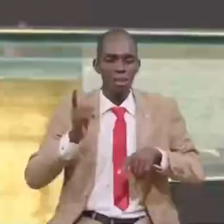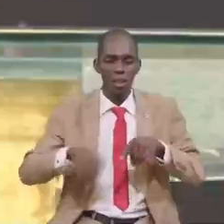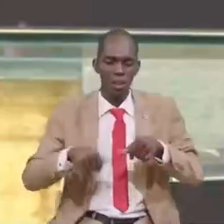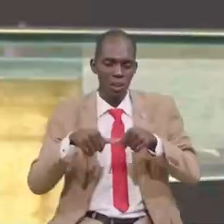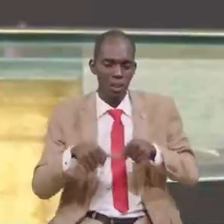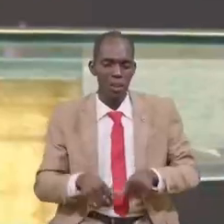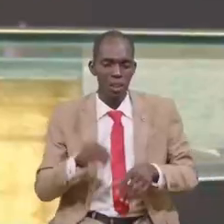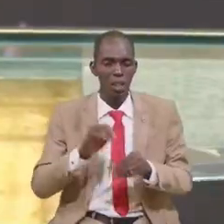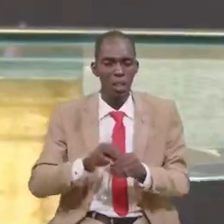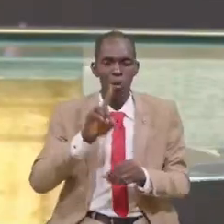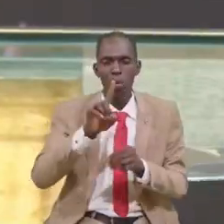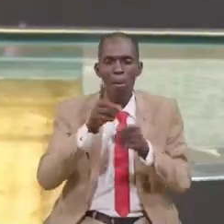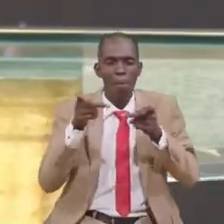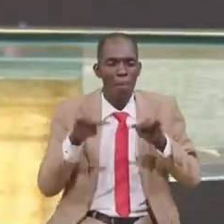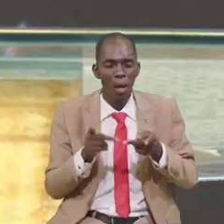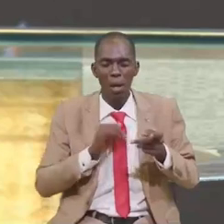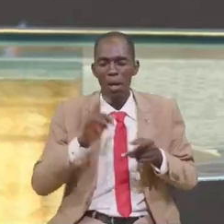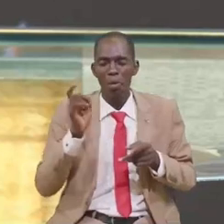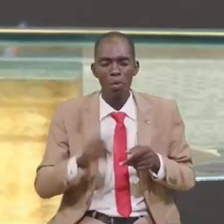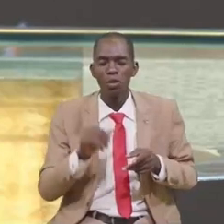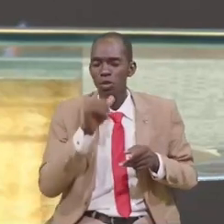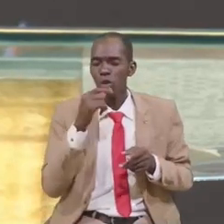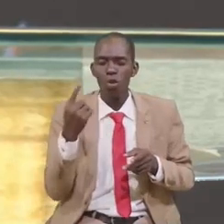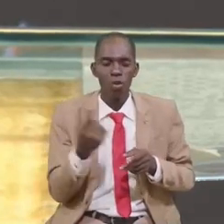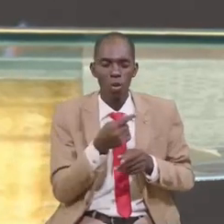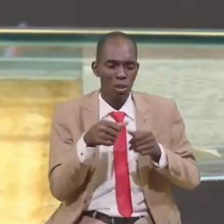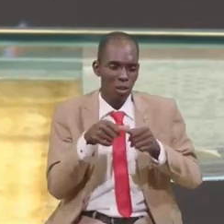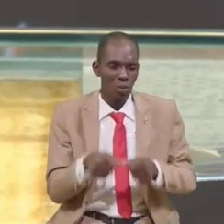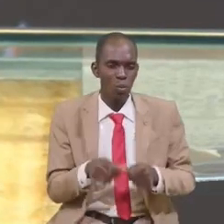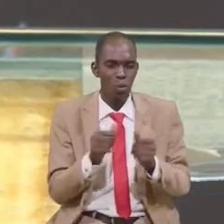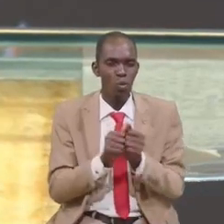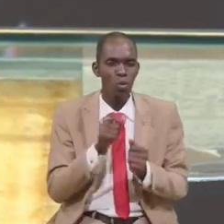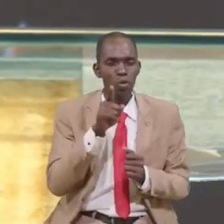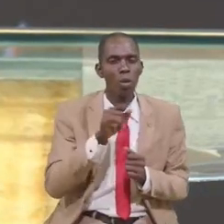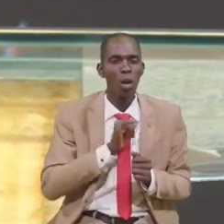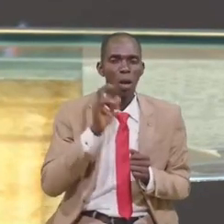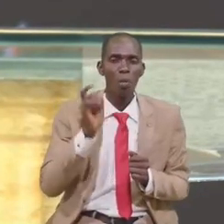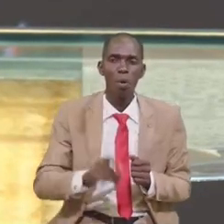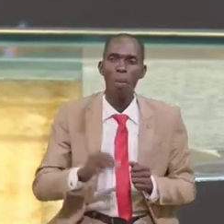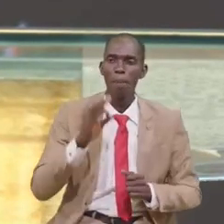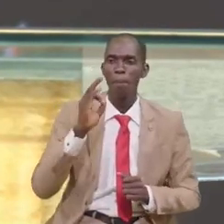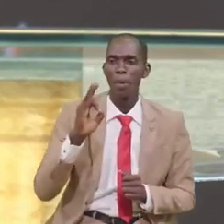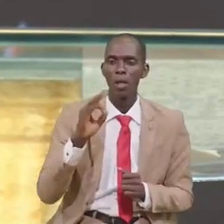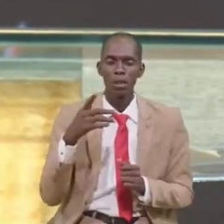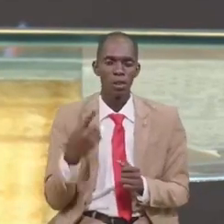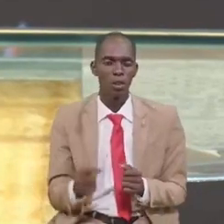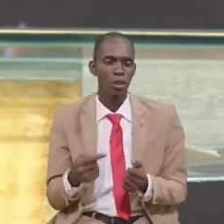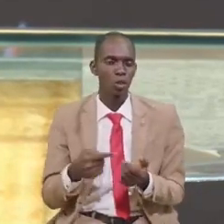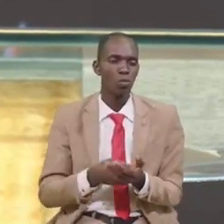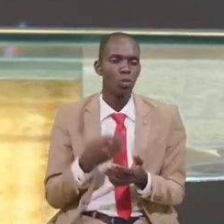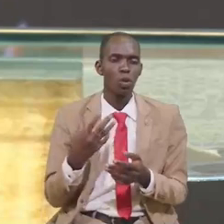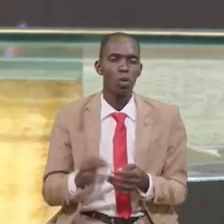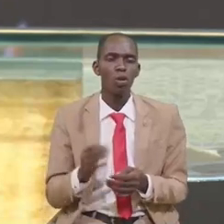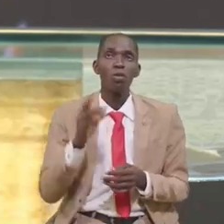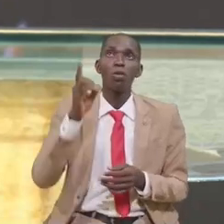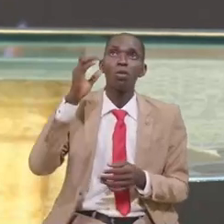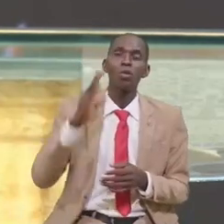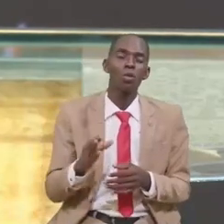lieu. Je ne dois pas seulement rester avec vous. Il faut que j'annonce aux autres villes la bonne nouvelle du royaume de